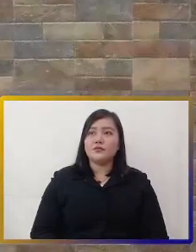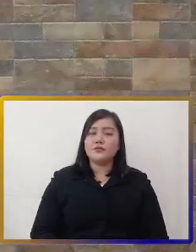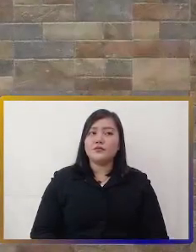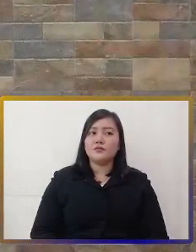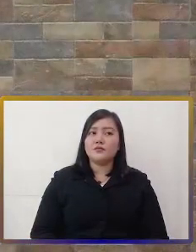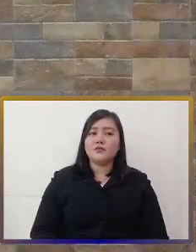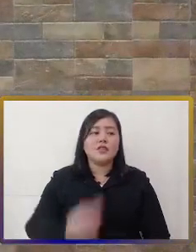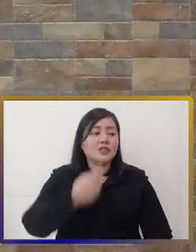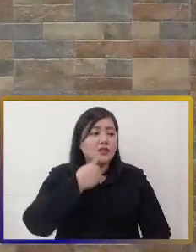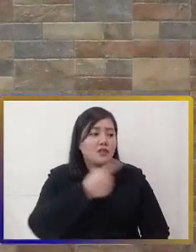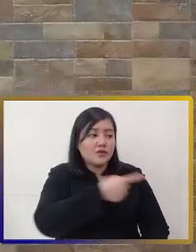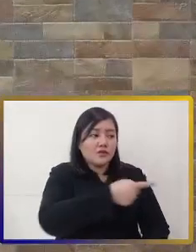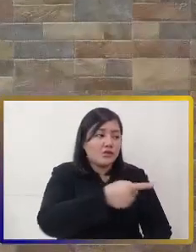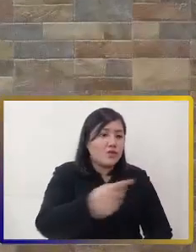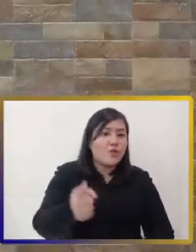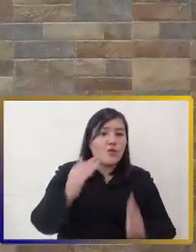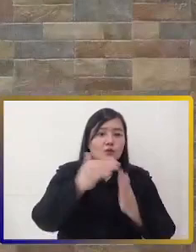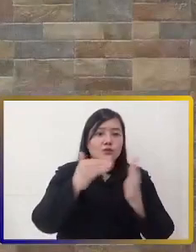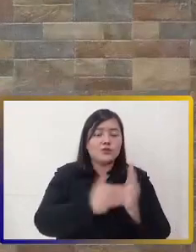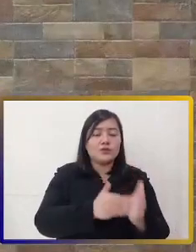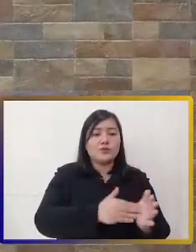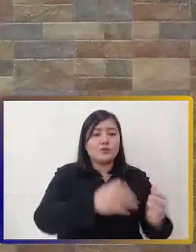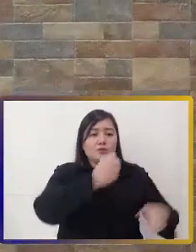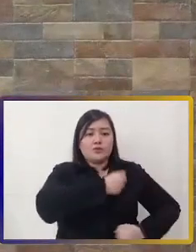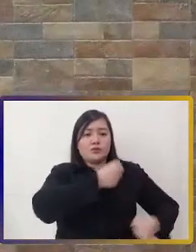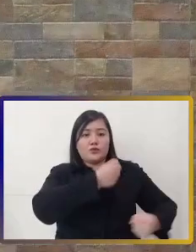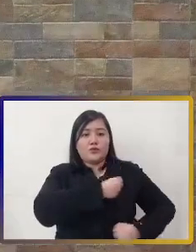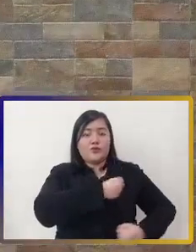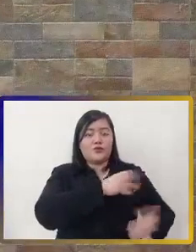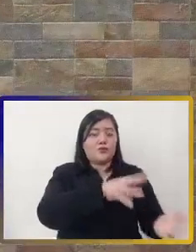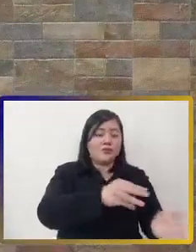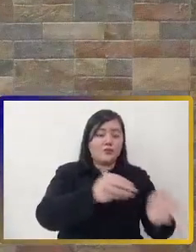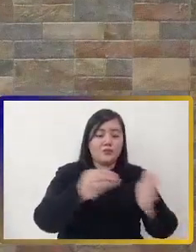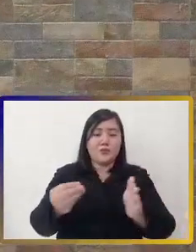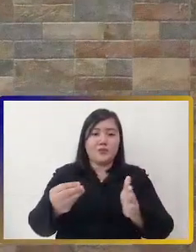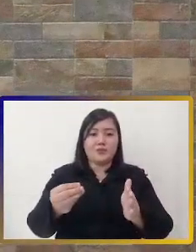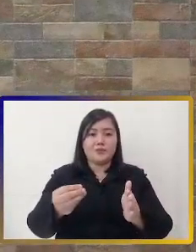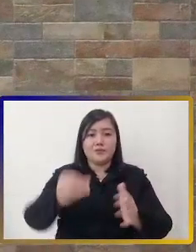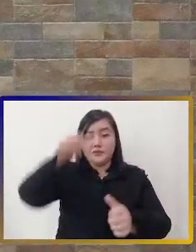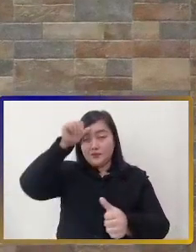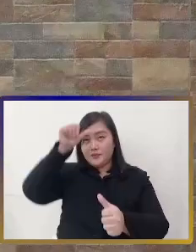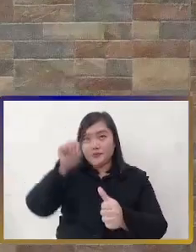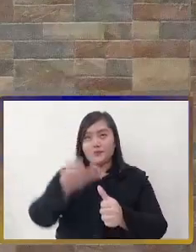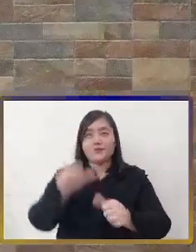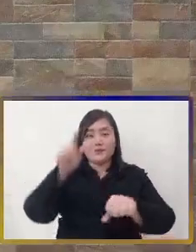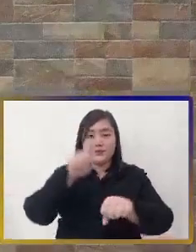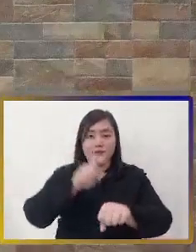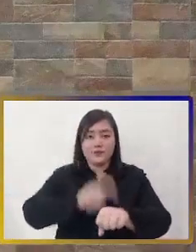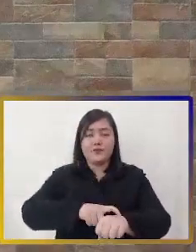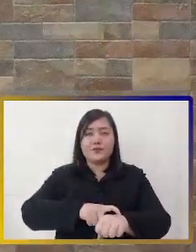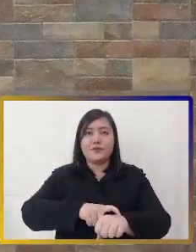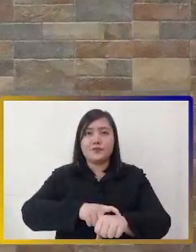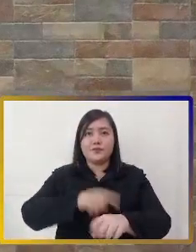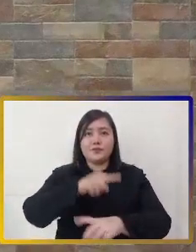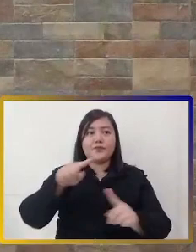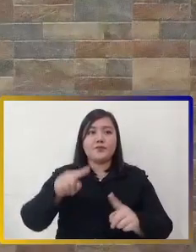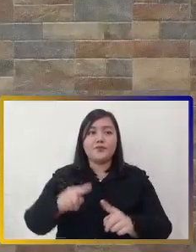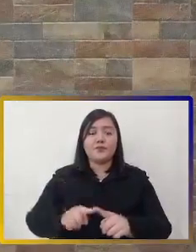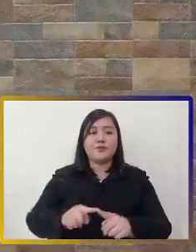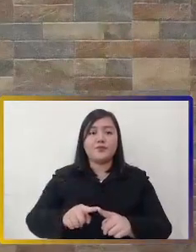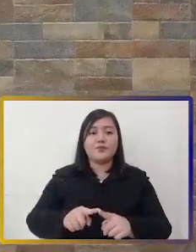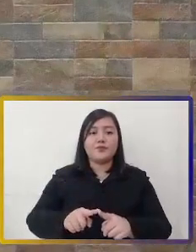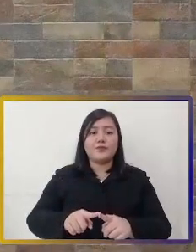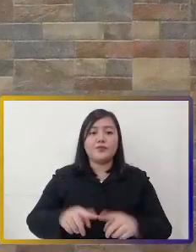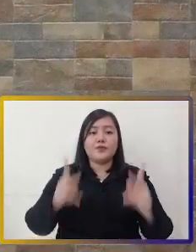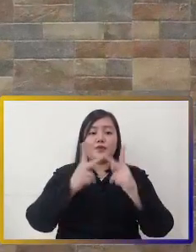of the Apostle John, of John the Baptist at ng mga Pharisees and Sadducees nung nagbabaptize si John the Baptist, pumunta rin sila kay John the